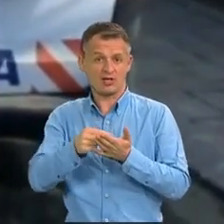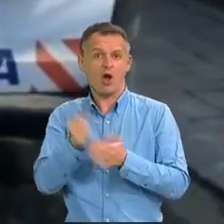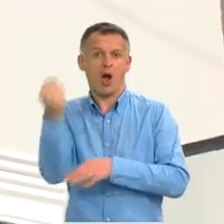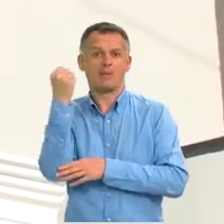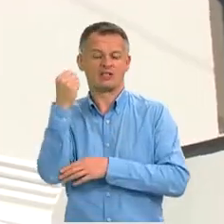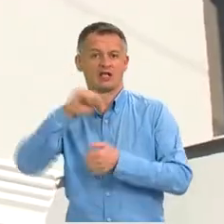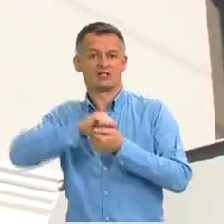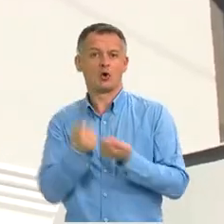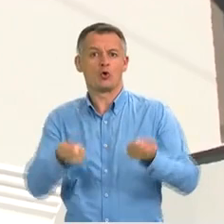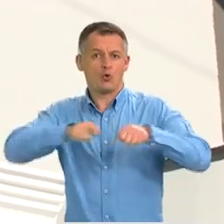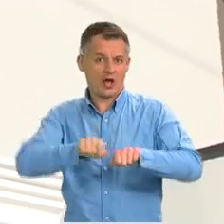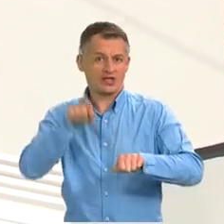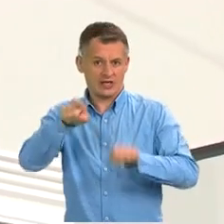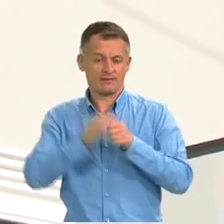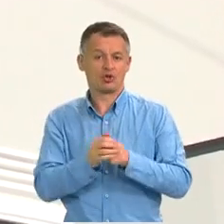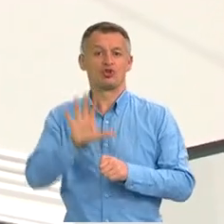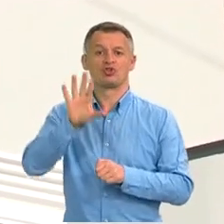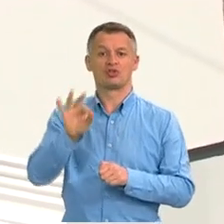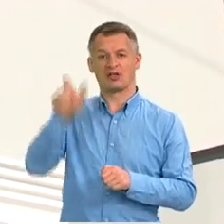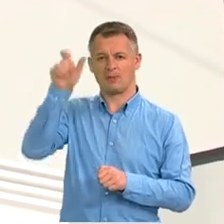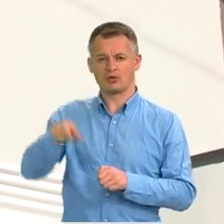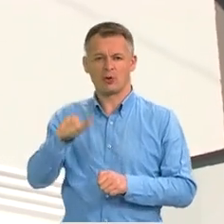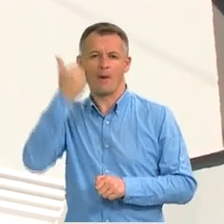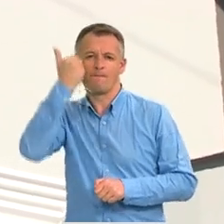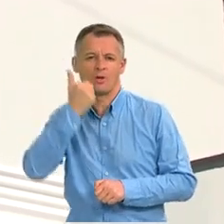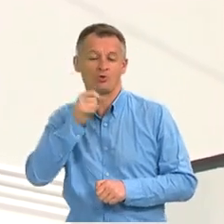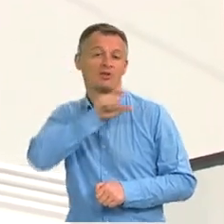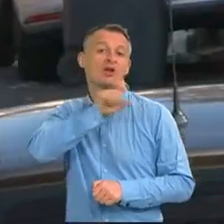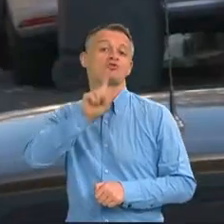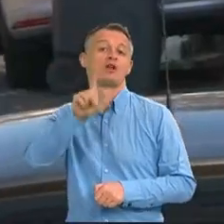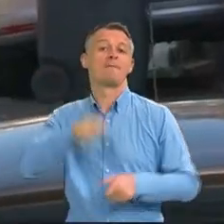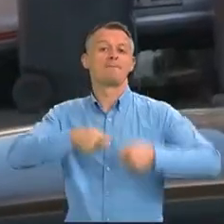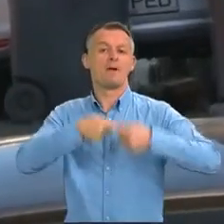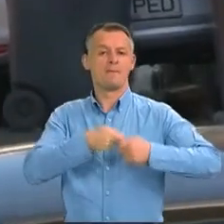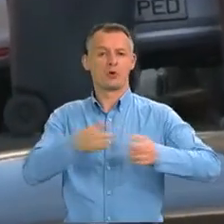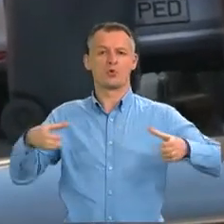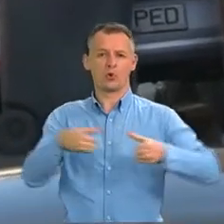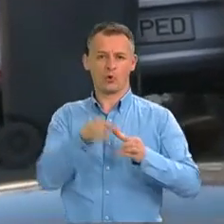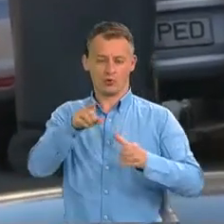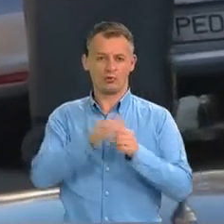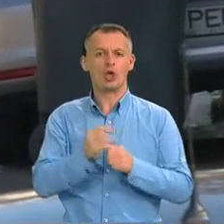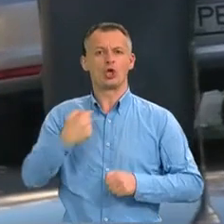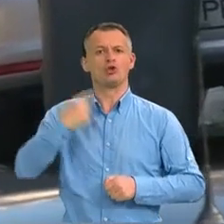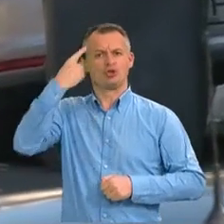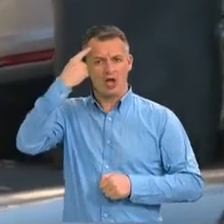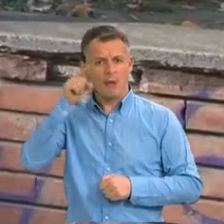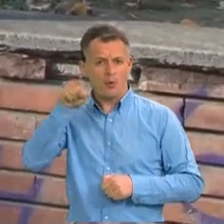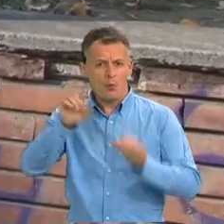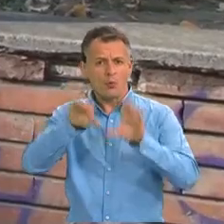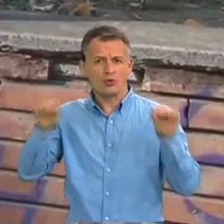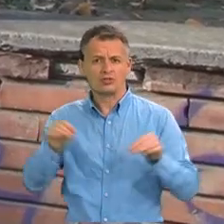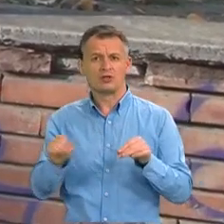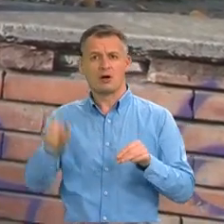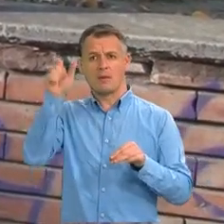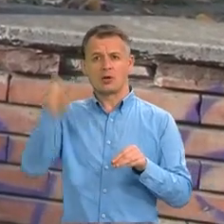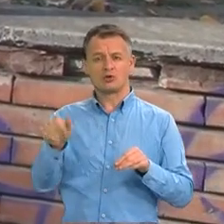sechestrați de interlopi. Peste 50 de oameni ar fi fost păgubiți de membrii clanului. Eu știam că sunt foarte mulți, niște oameni care